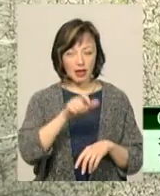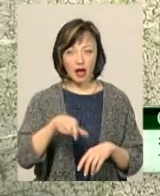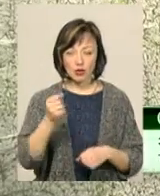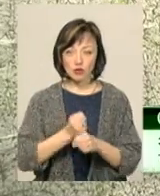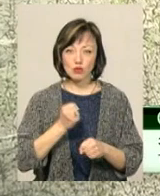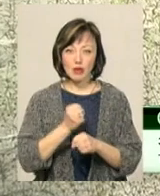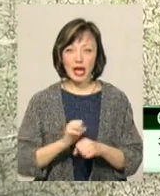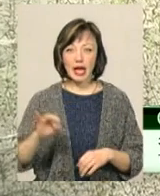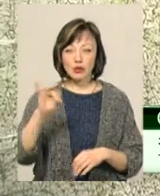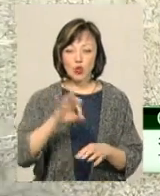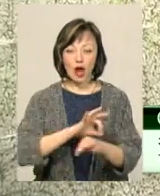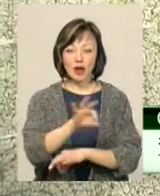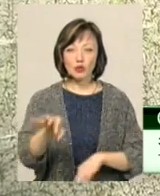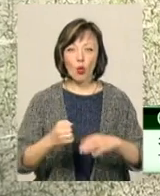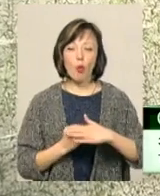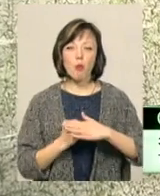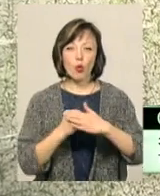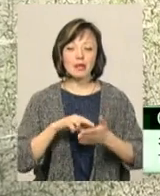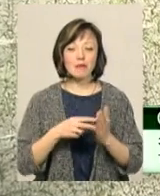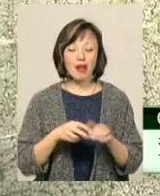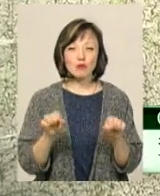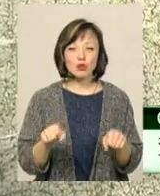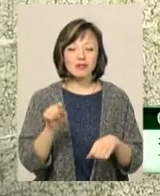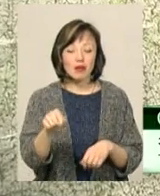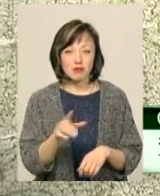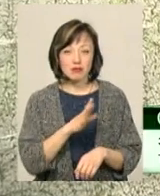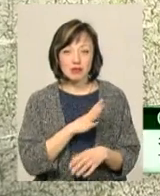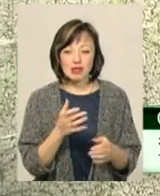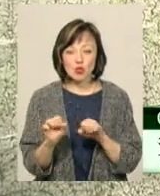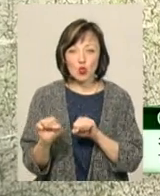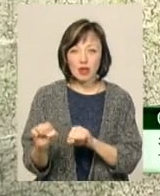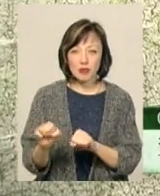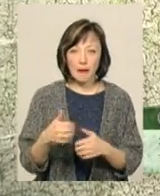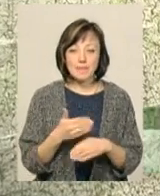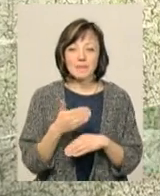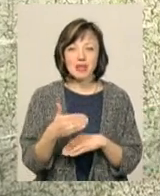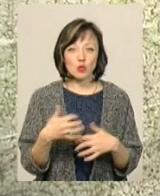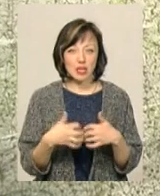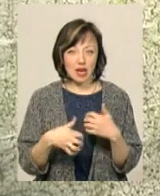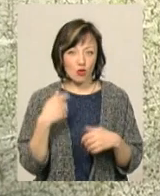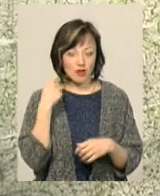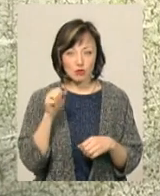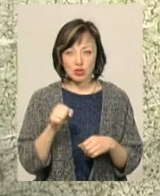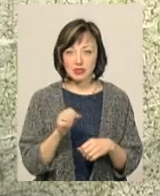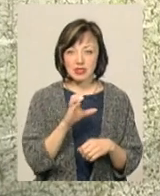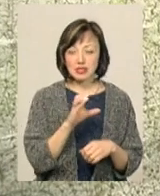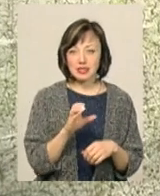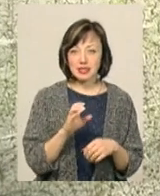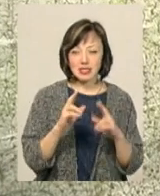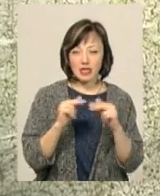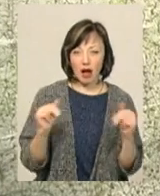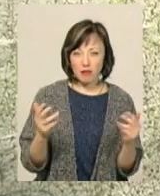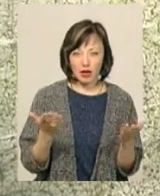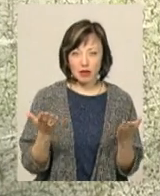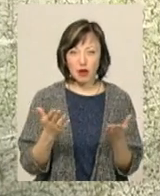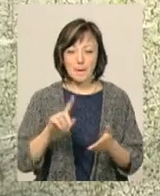розробляли історико-архітектурний опорний план, можливо, там знаходилися якісь укріплення пізньосередньовічні, в тому числі, можливо, це було замчисько, а можливо,